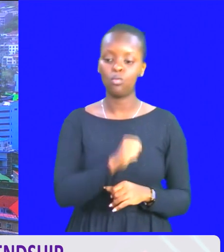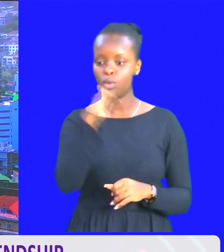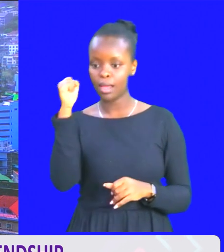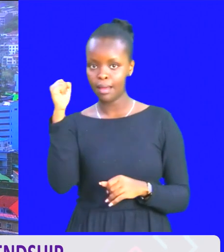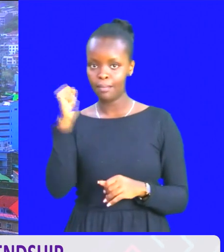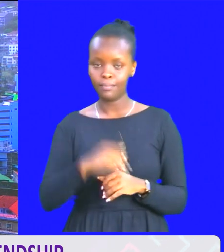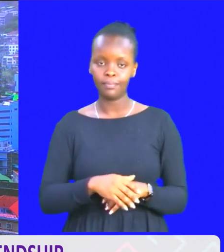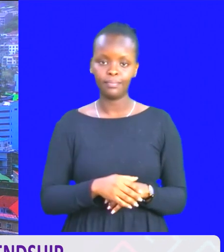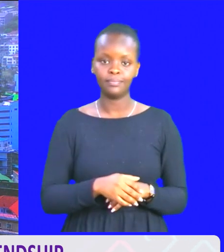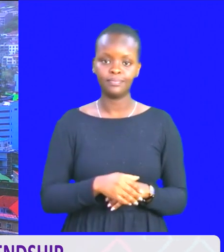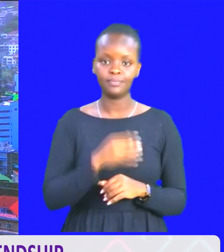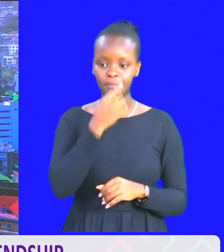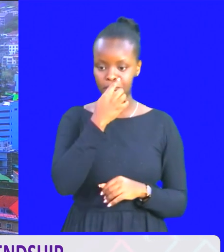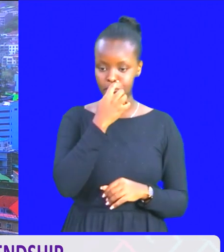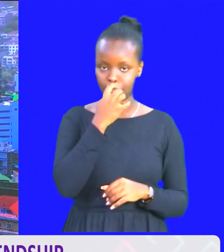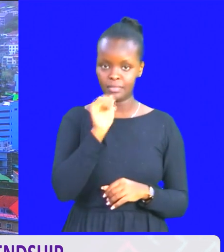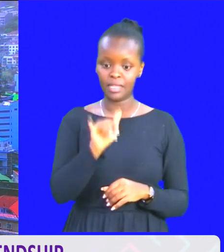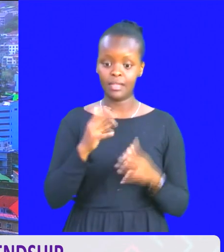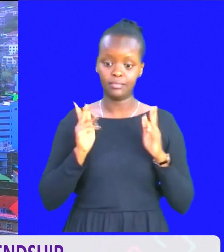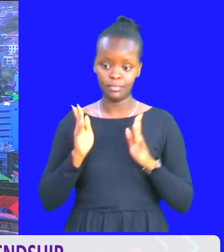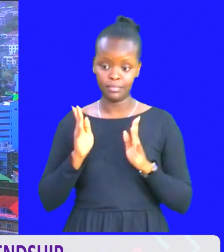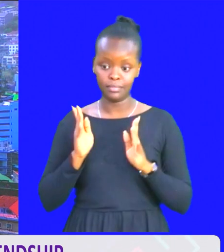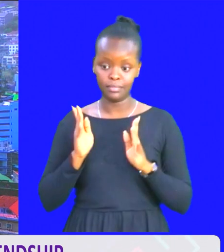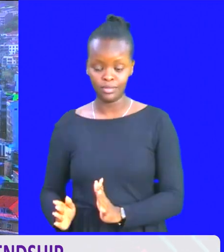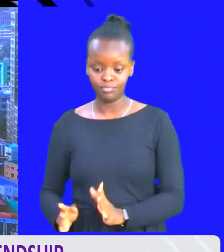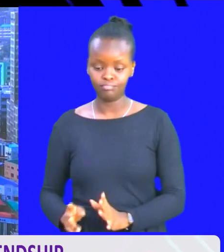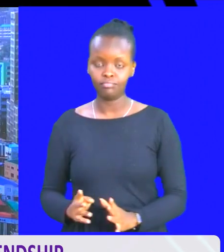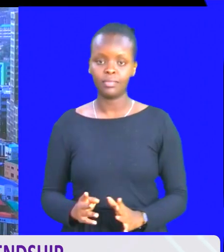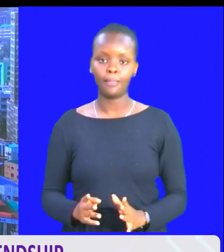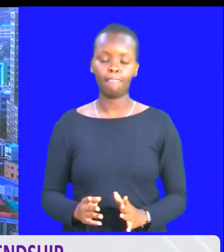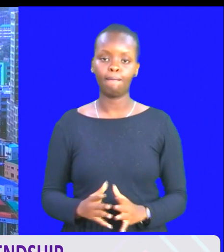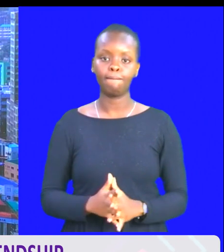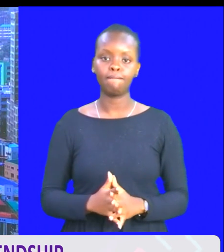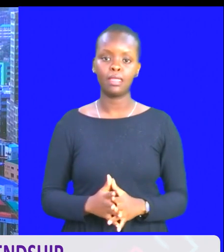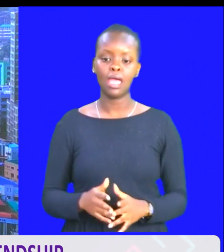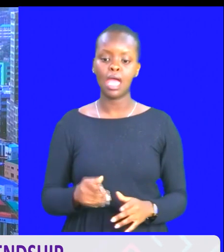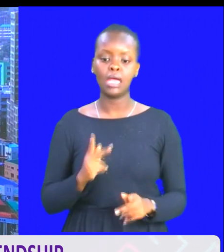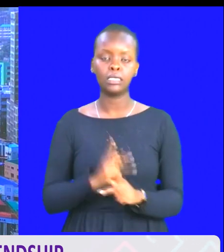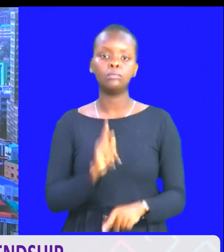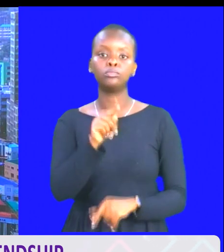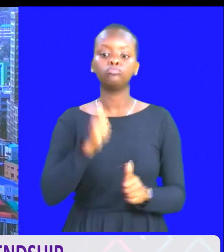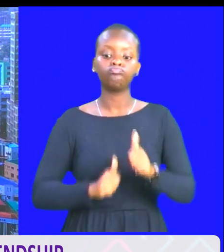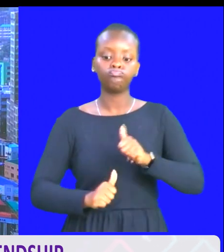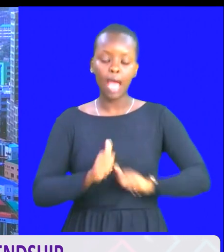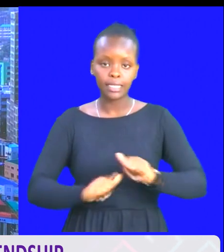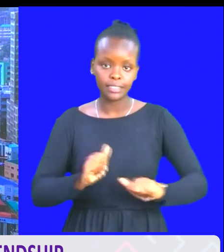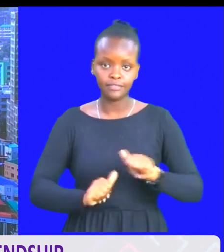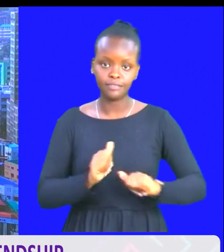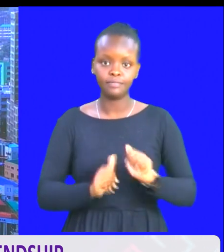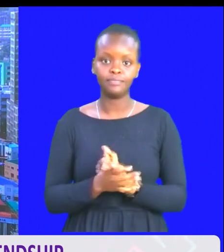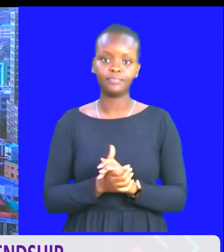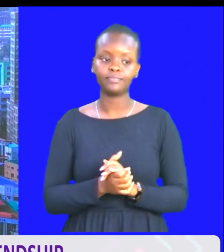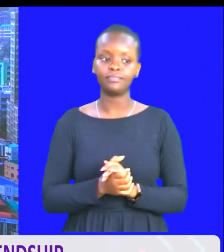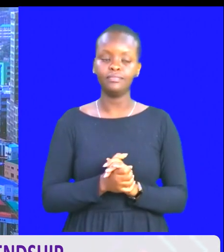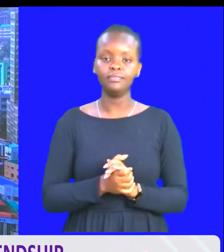nakaokota. Haiwezi. So jam mtu kama yuko anafanya keeping you on my toes. Keeping you on my toes, yeah. Anafanya jo niko rada niko on bar. Nende